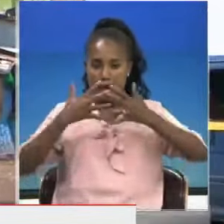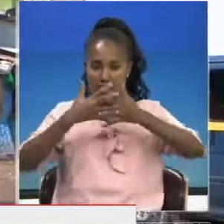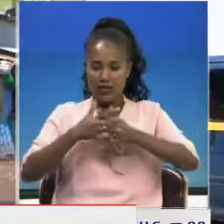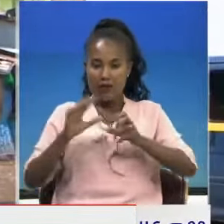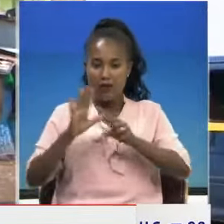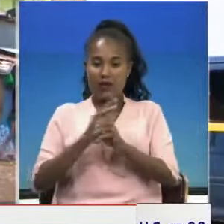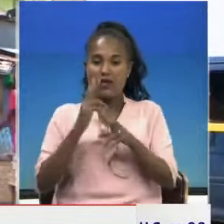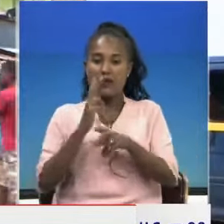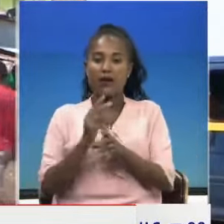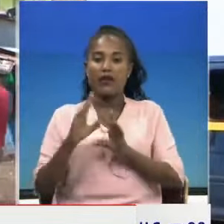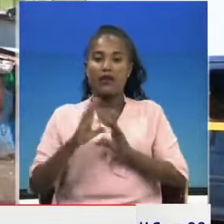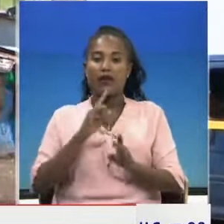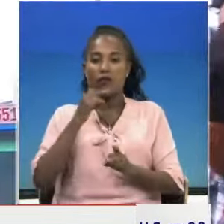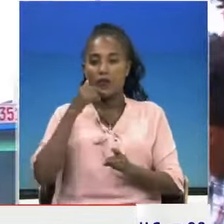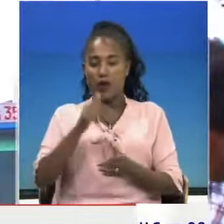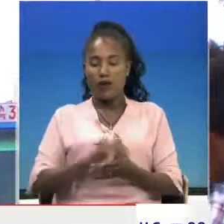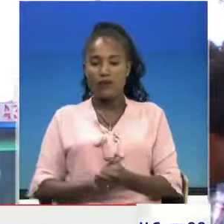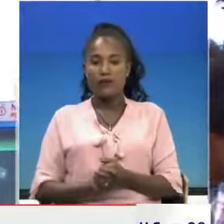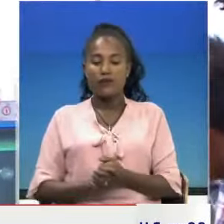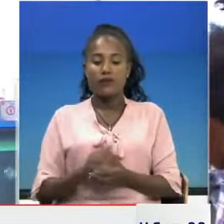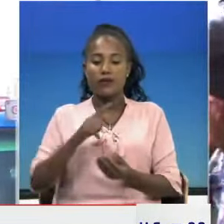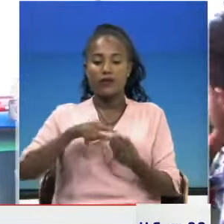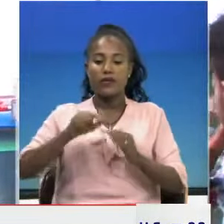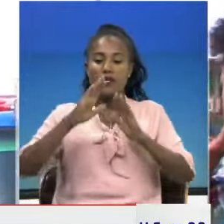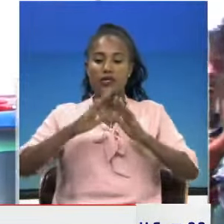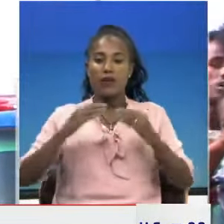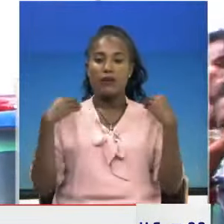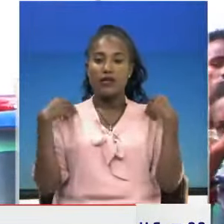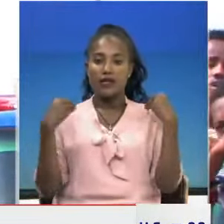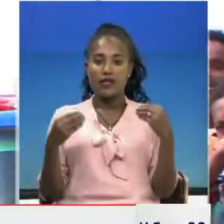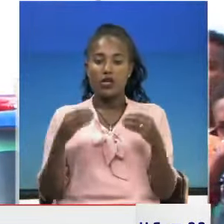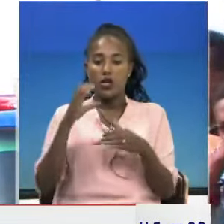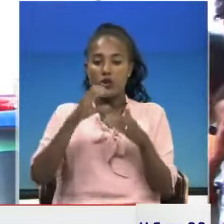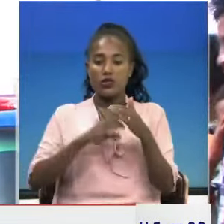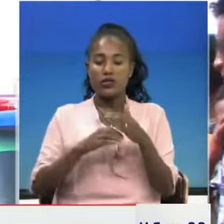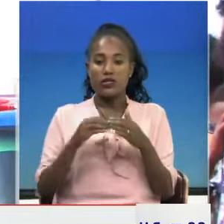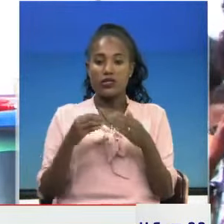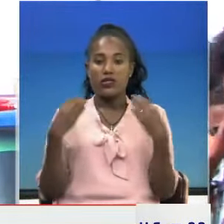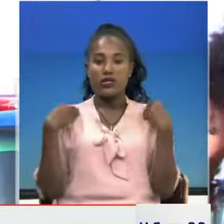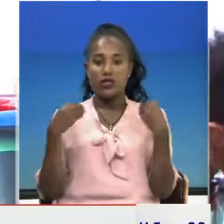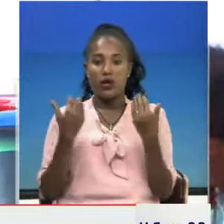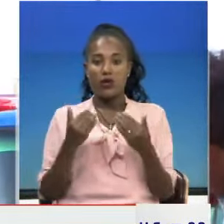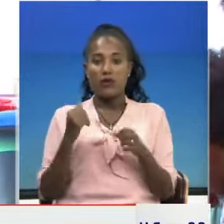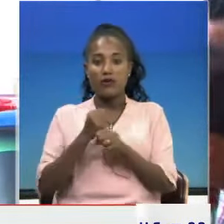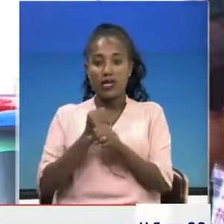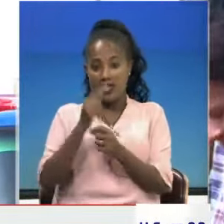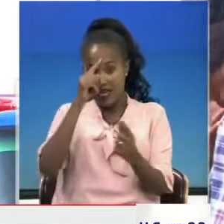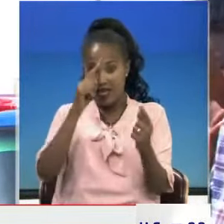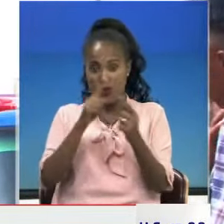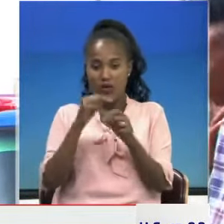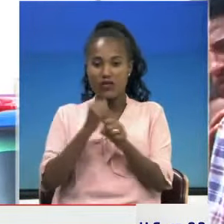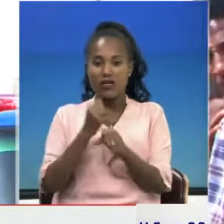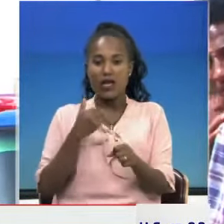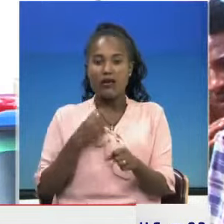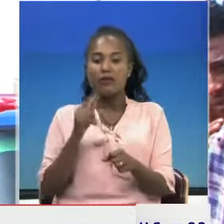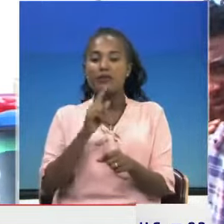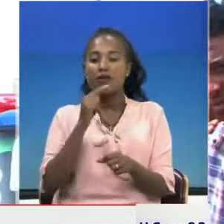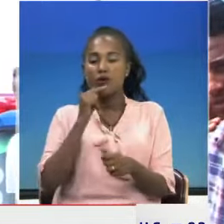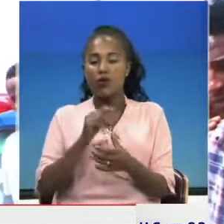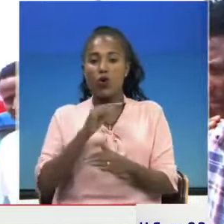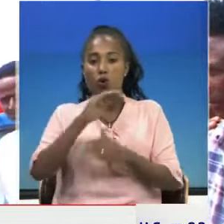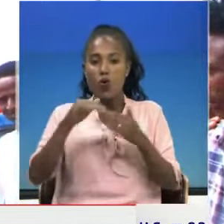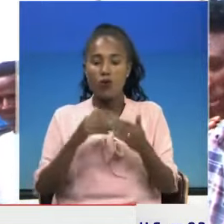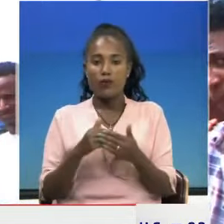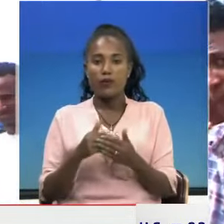በቂ ጥበቃ እየተደረገ ነው ብለዋል። በአካባቢያችን ሰላምና ደህንነት የውስጥ ደህንነታችን አካባቢ አሁን ላይ ለመስራት ታቅዶ እየተሰራ ያለ ምንድን ነው?